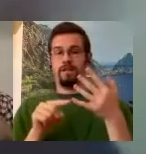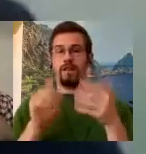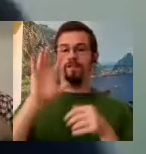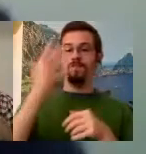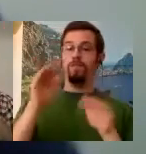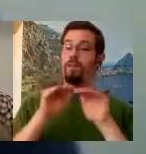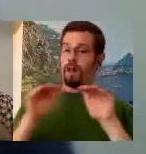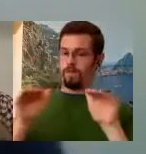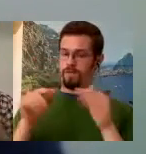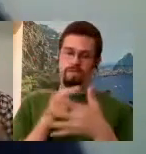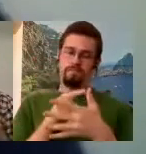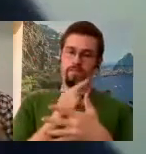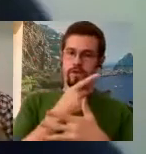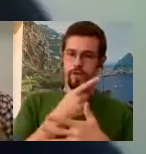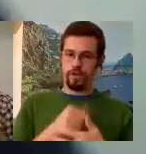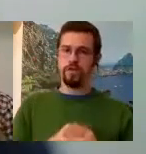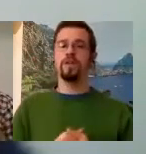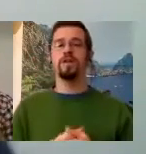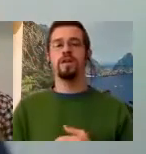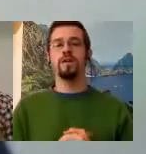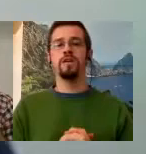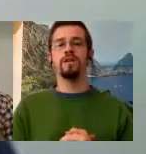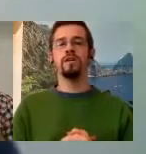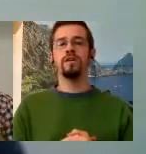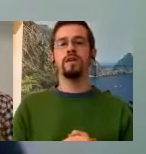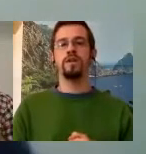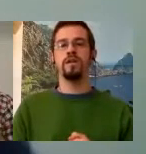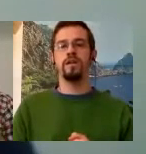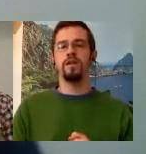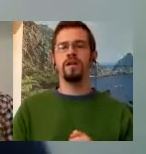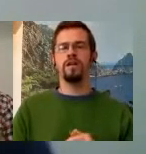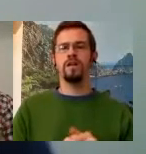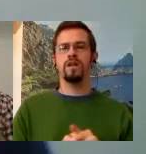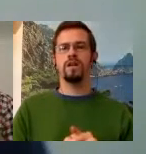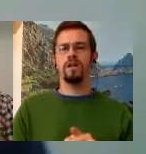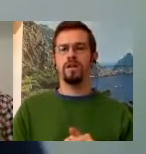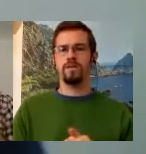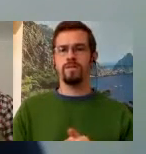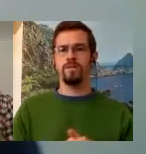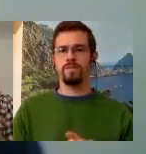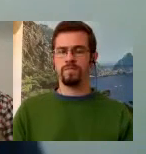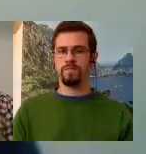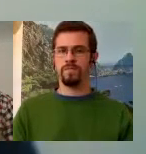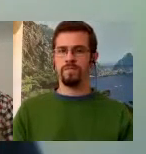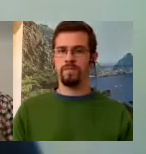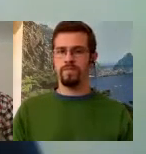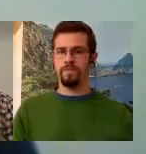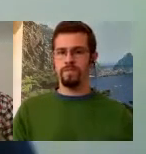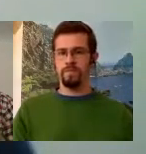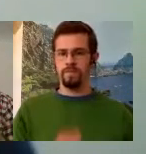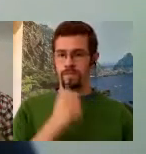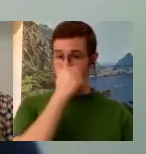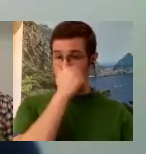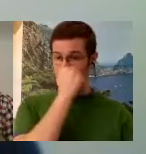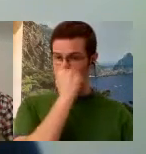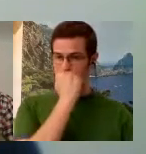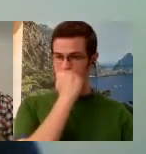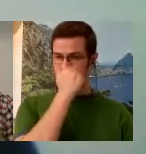قسمت هذا البحث إلى حصتين. الحصة الأولى أعطيت لكل واحد